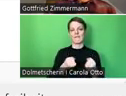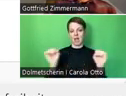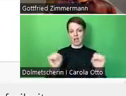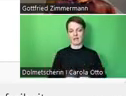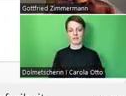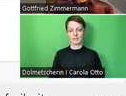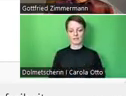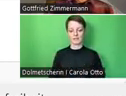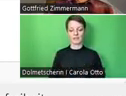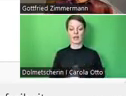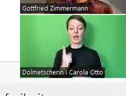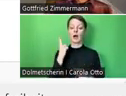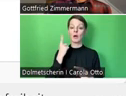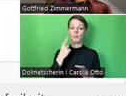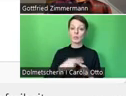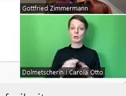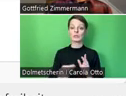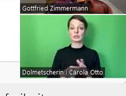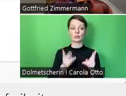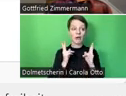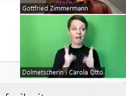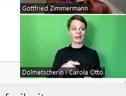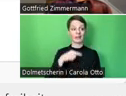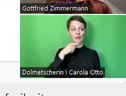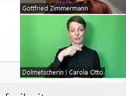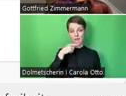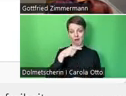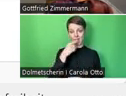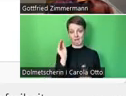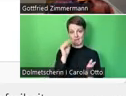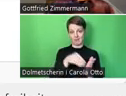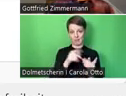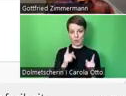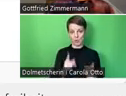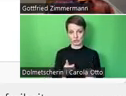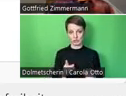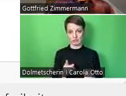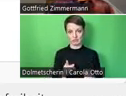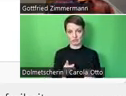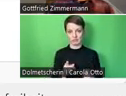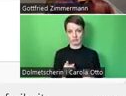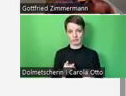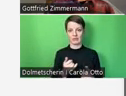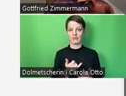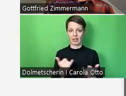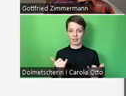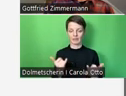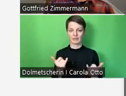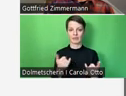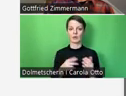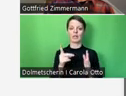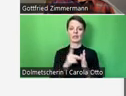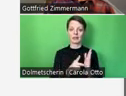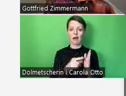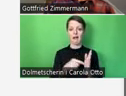Außerdem muss die richtige Sprache eingegeben sein. Auch das geht hier über